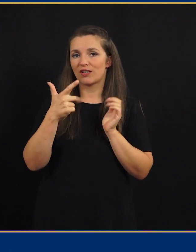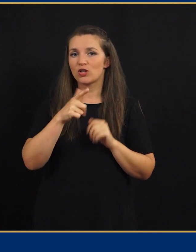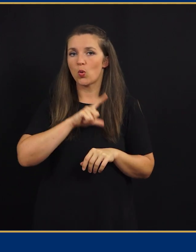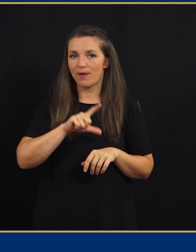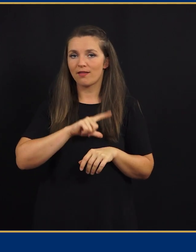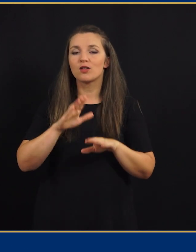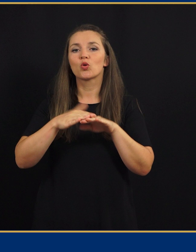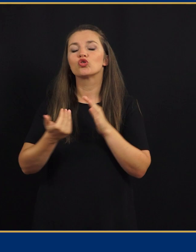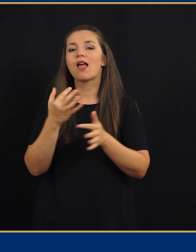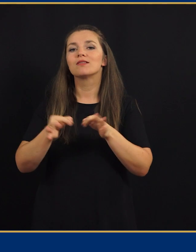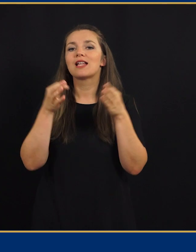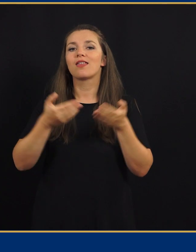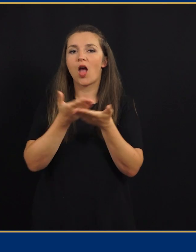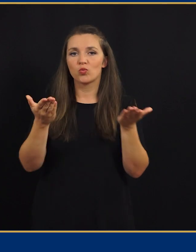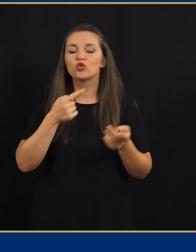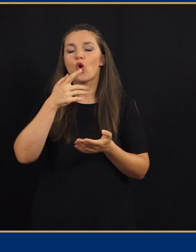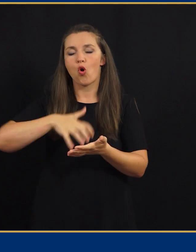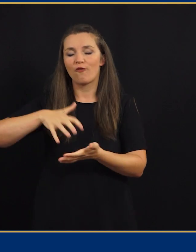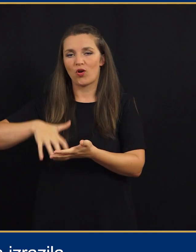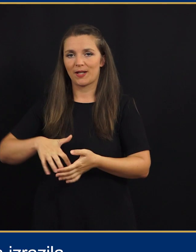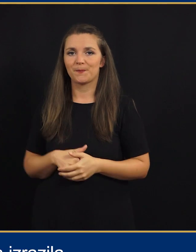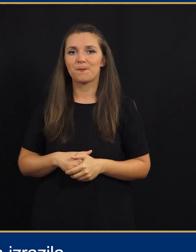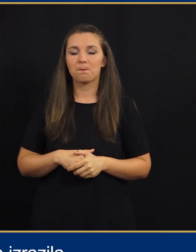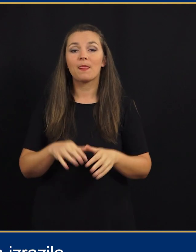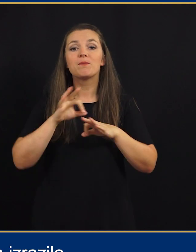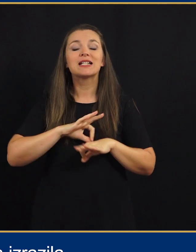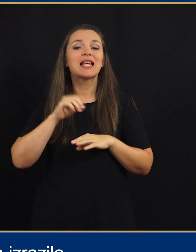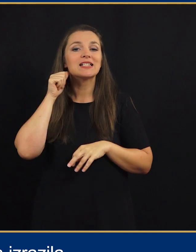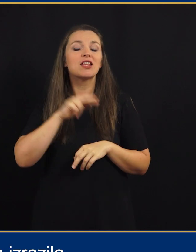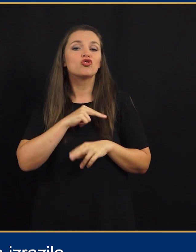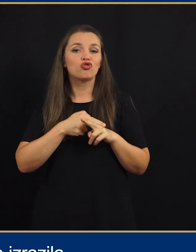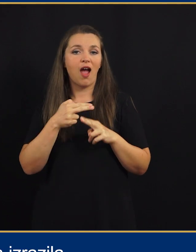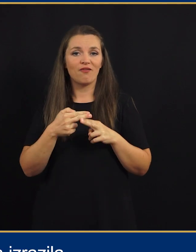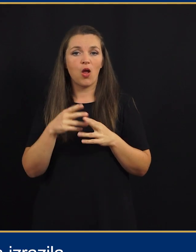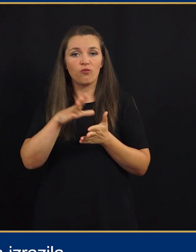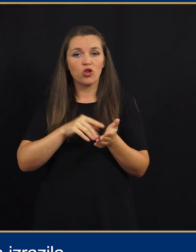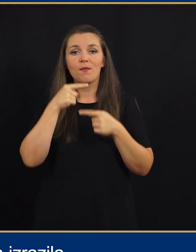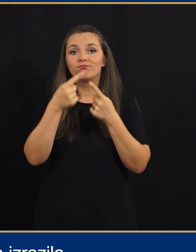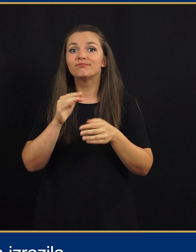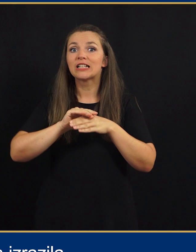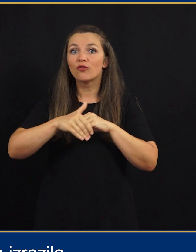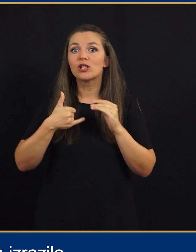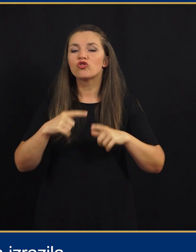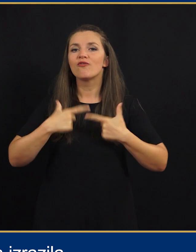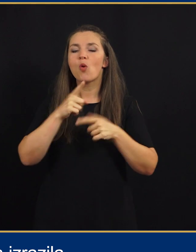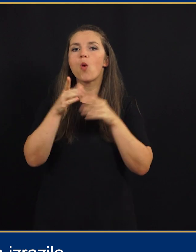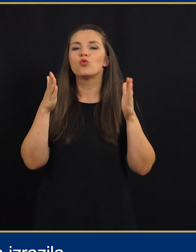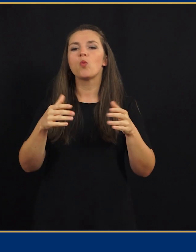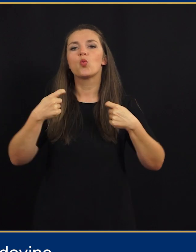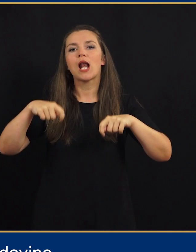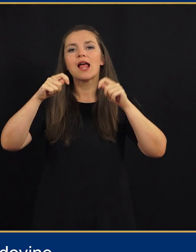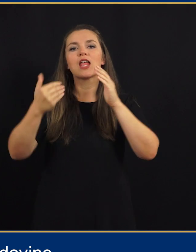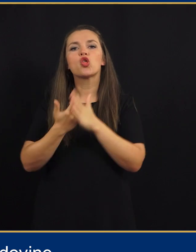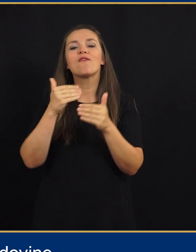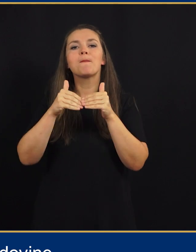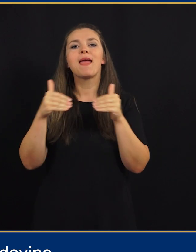24.6.2023. Sporočila za javnost, govori. Predsednica države je uvodoma izrazila zadovoljstvo, da živimo v obdobju gradnje